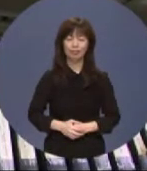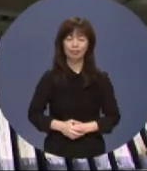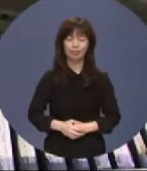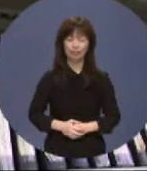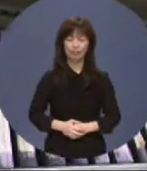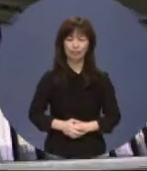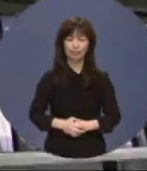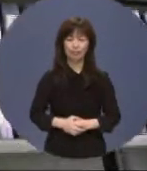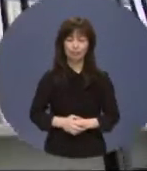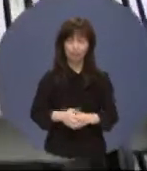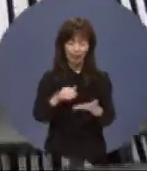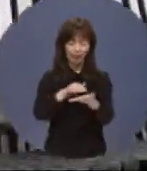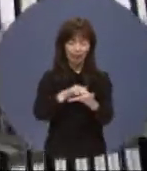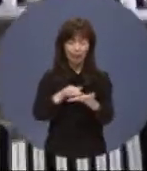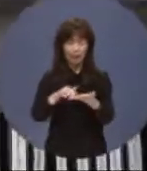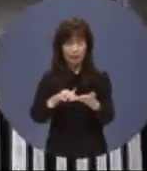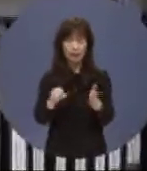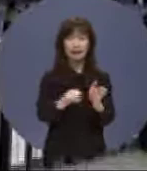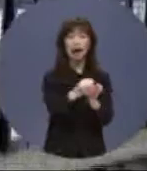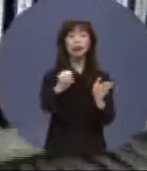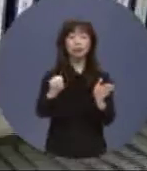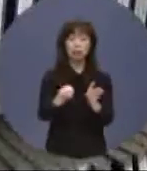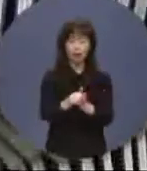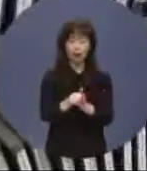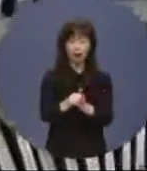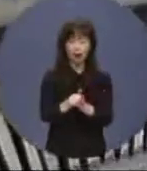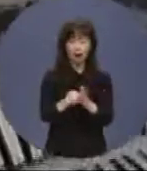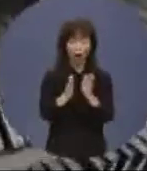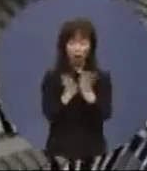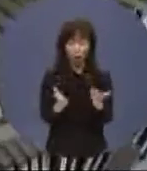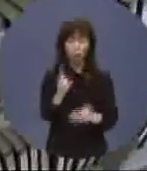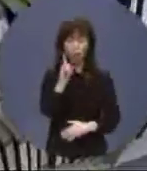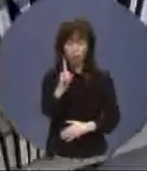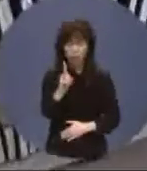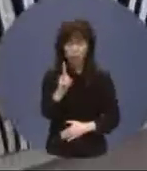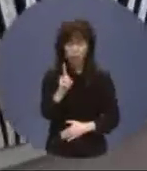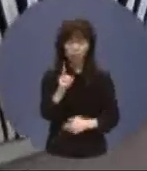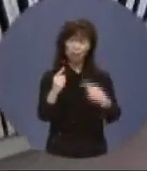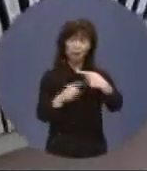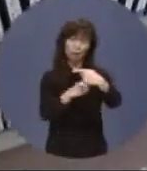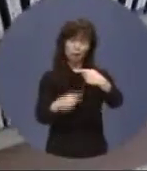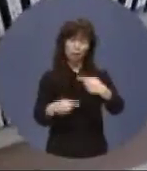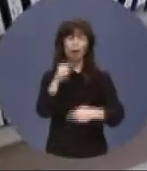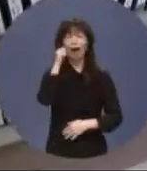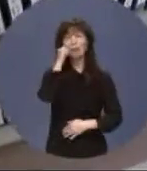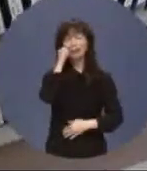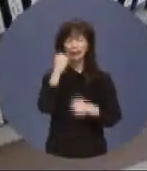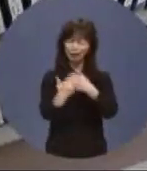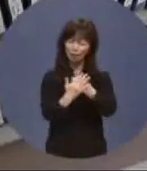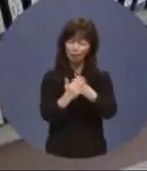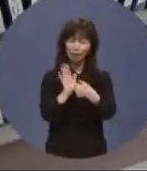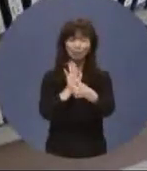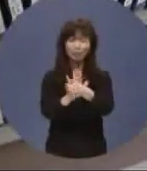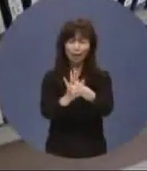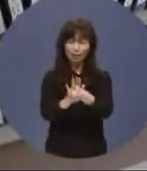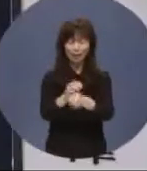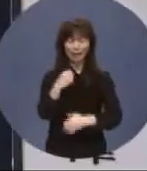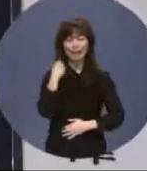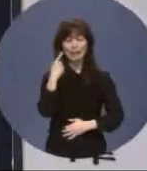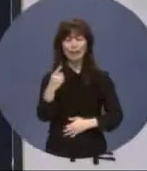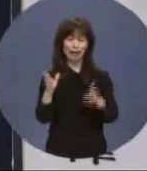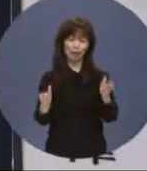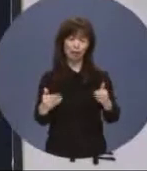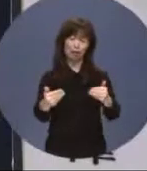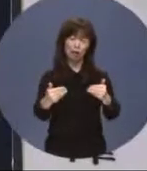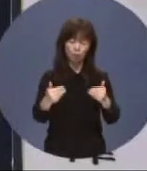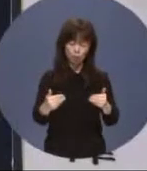ー。そして展示サークルでは1冊作るのに数人がかりで1ヶ月かかるという展